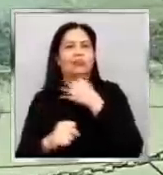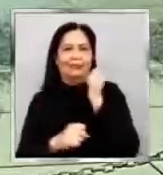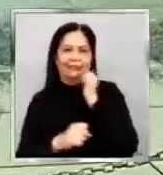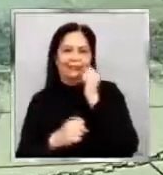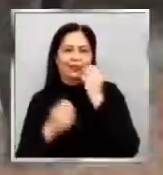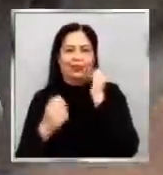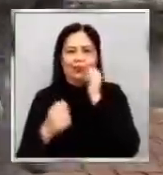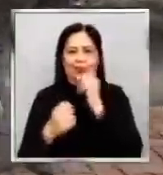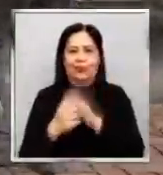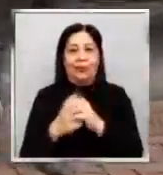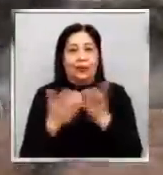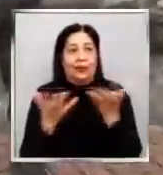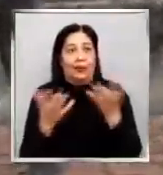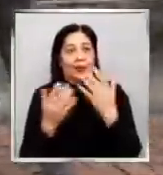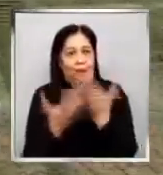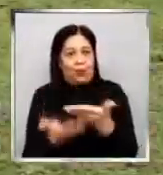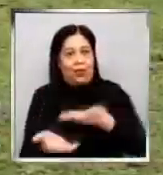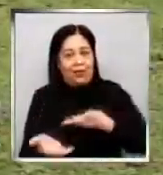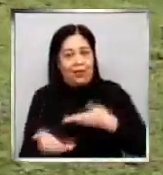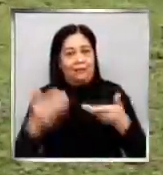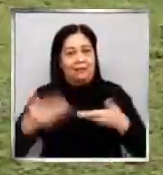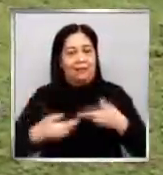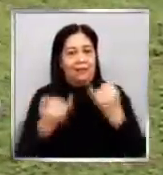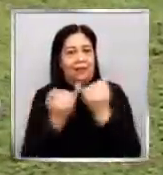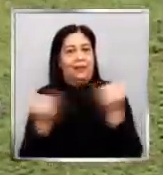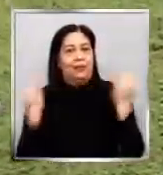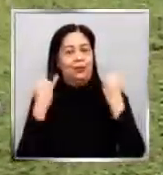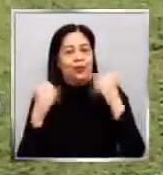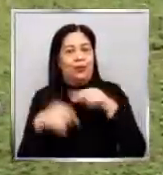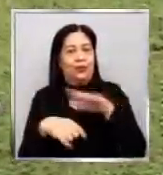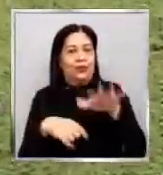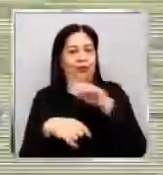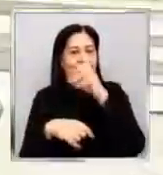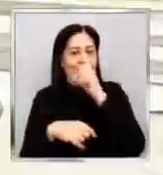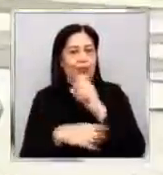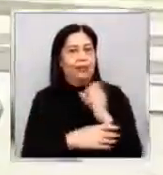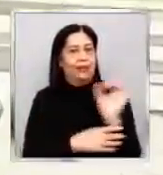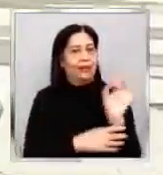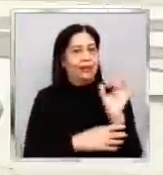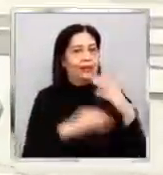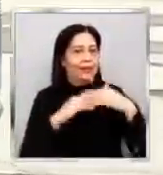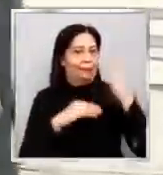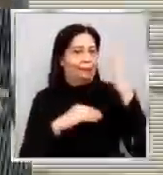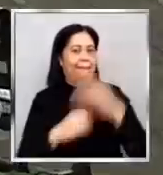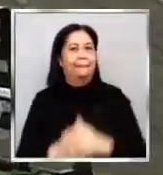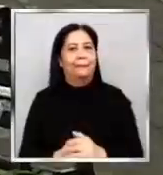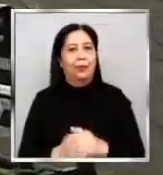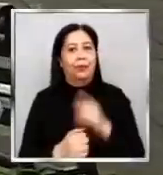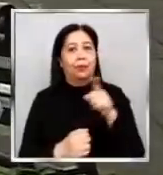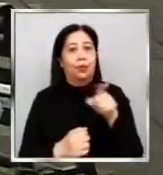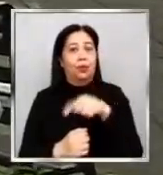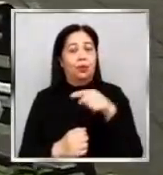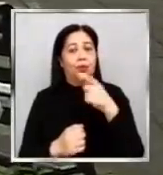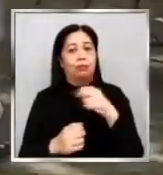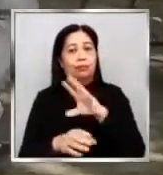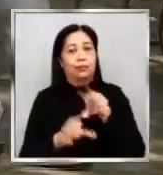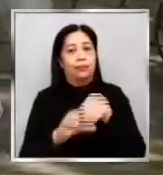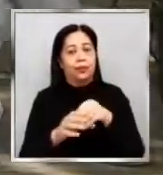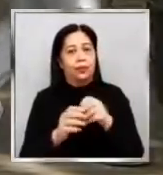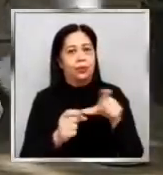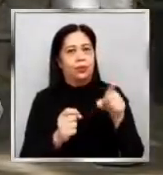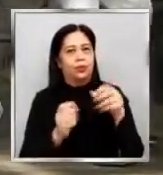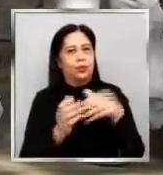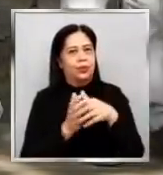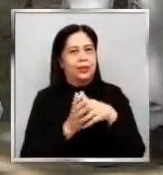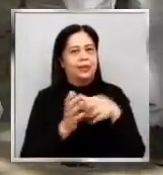sa Fort Santiago sa Intramuros sa Maynila ang mga edad 18 pataas. Para naman sa mga kabilang sa vulnerable sector, nakalaan